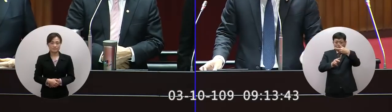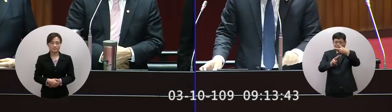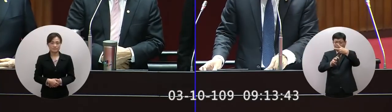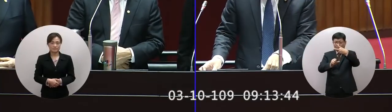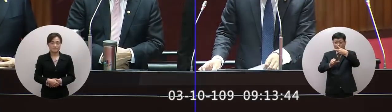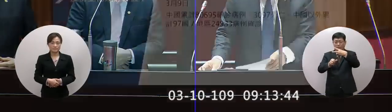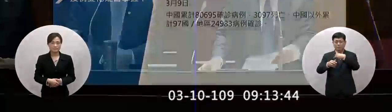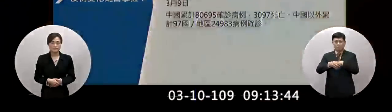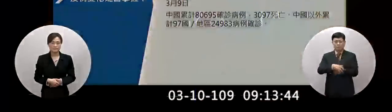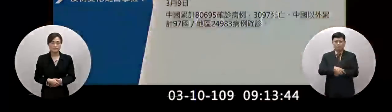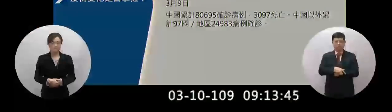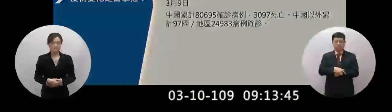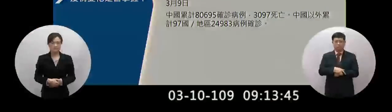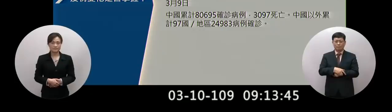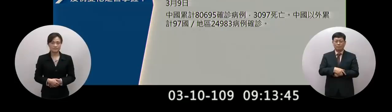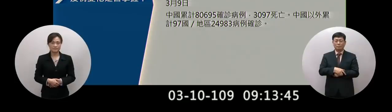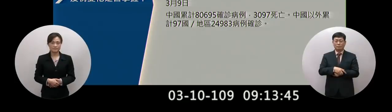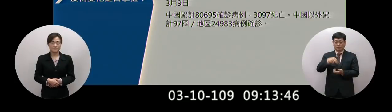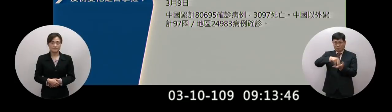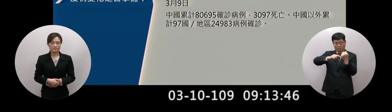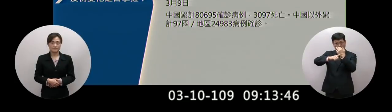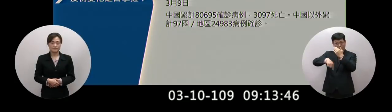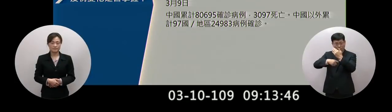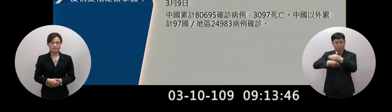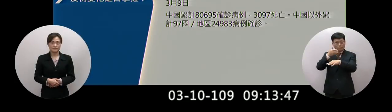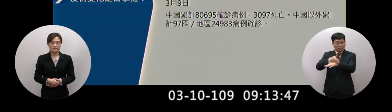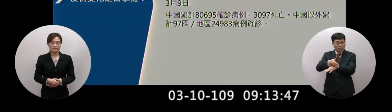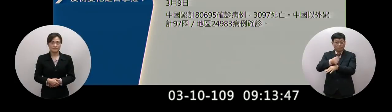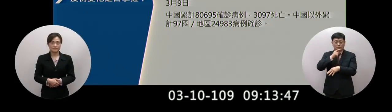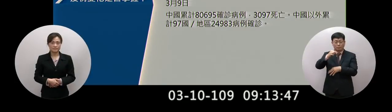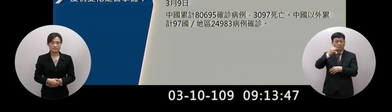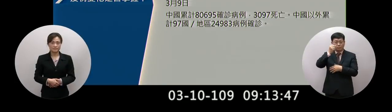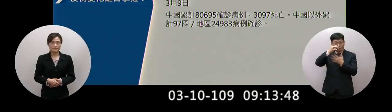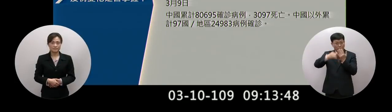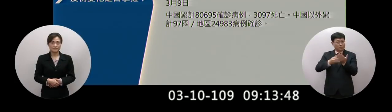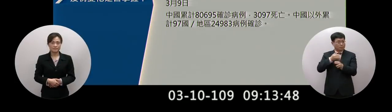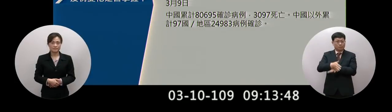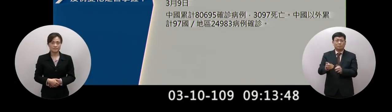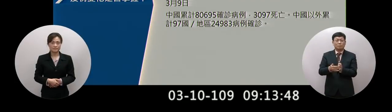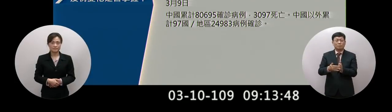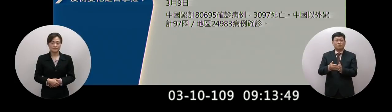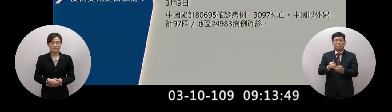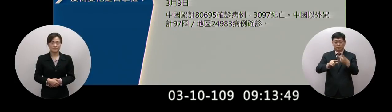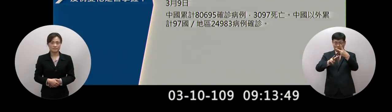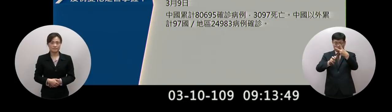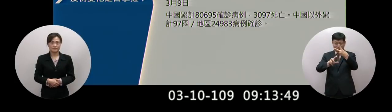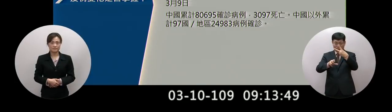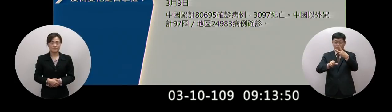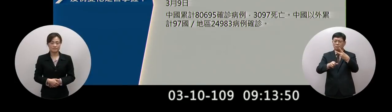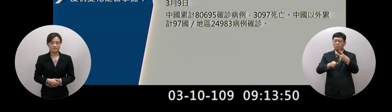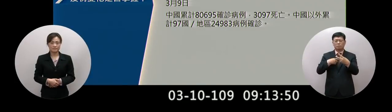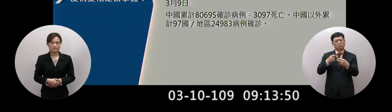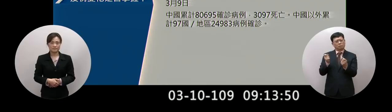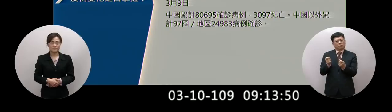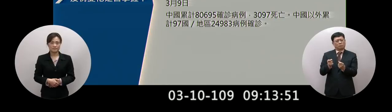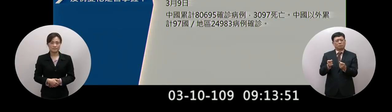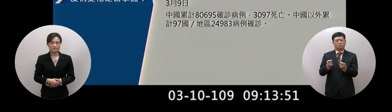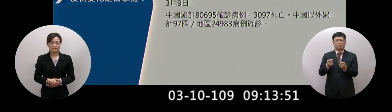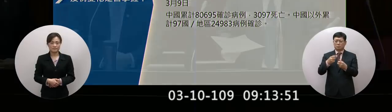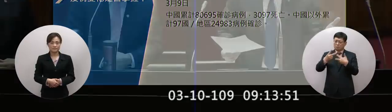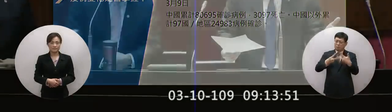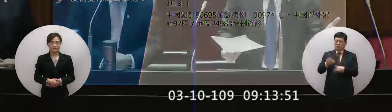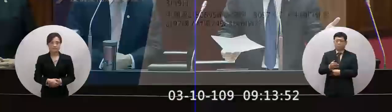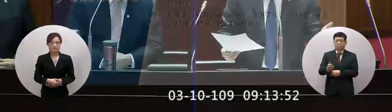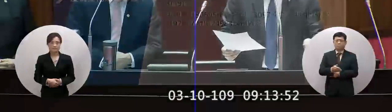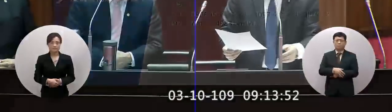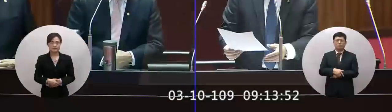2月25号院长，我们那一天 立法院通过纾困条例，对不对？2月25号也才没多久了，两个